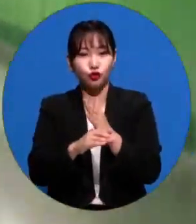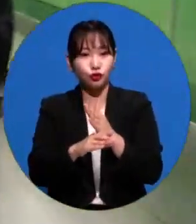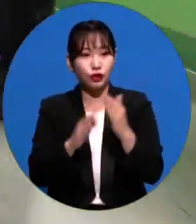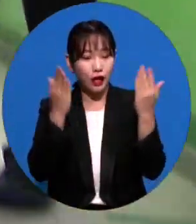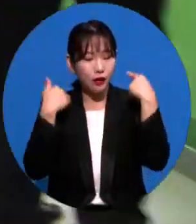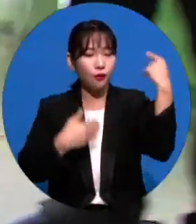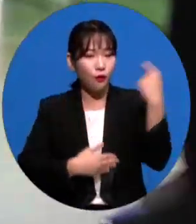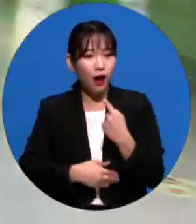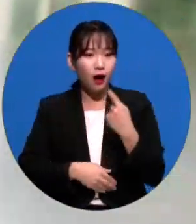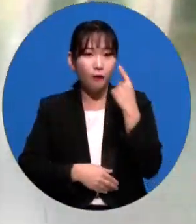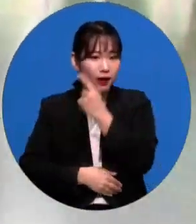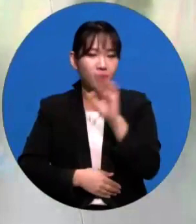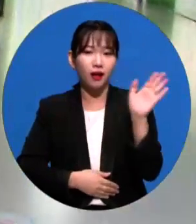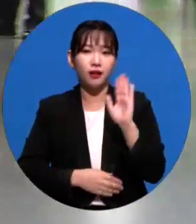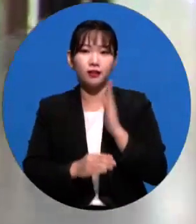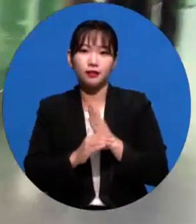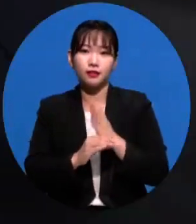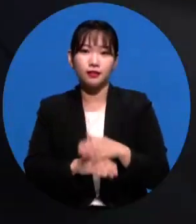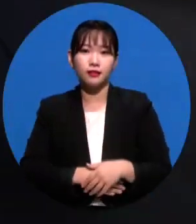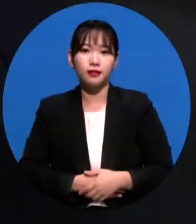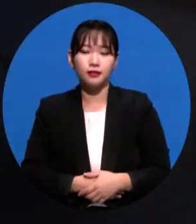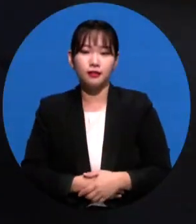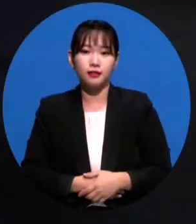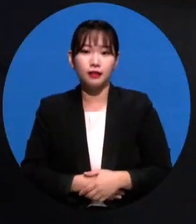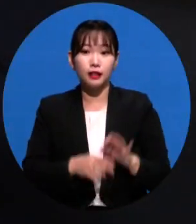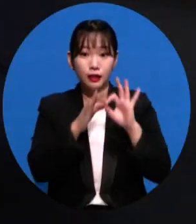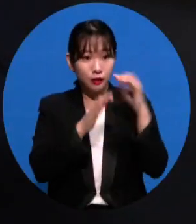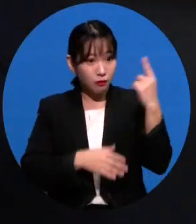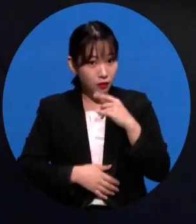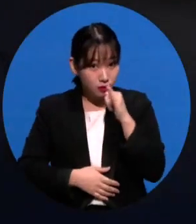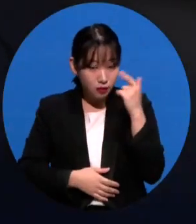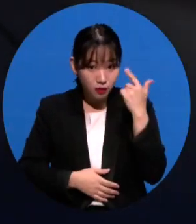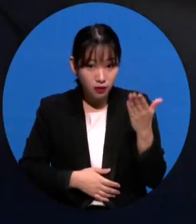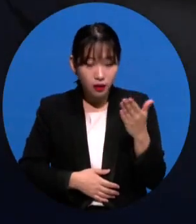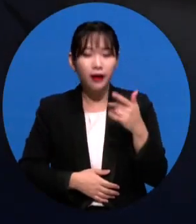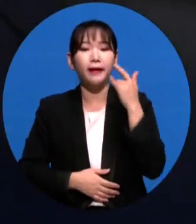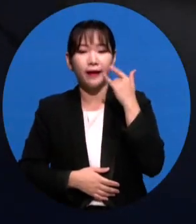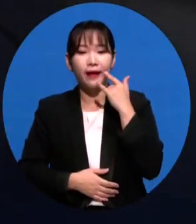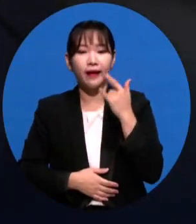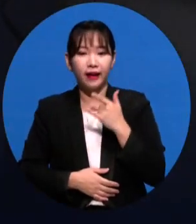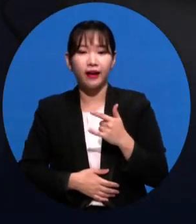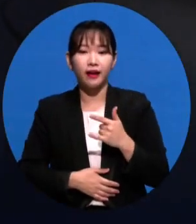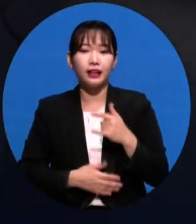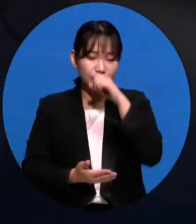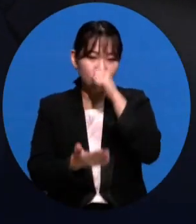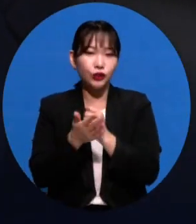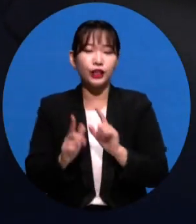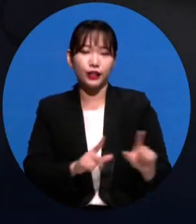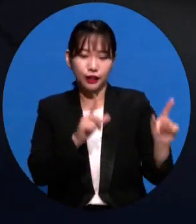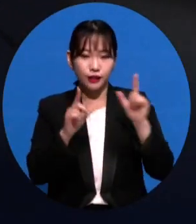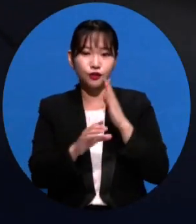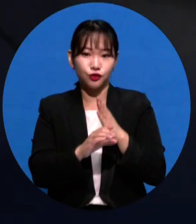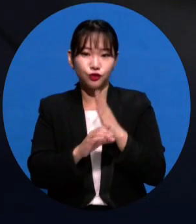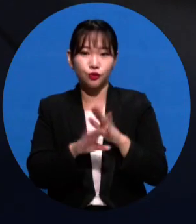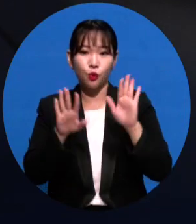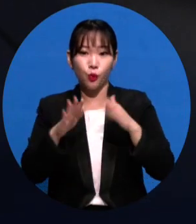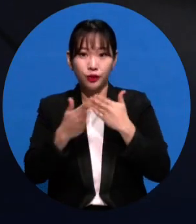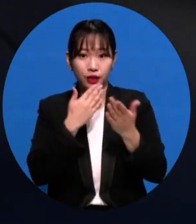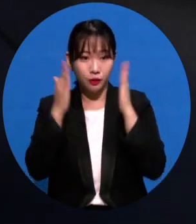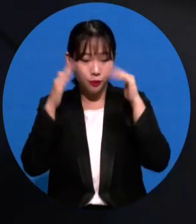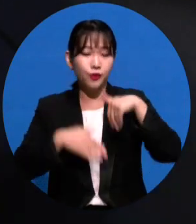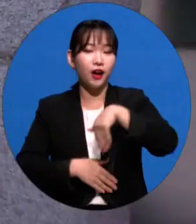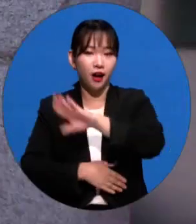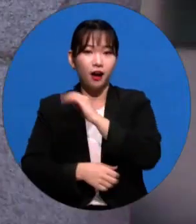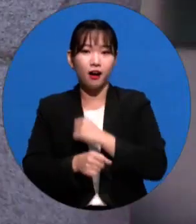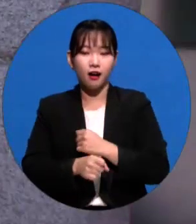여부도 제대로 파악하지 못하고 있었습니다. 계속 나오고 있다. 정상적인 생활을 하고 있습니다. 오늘 체험학습과